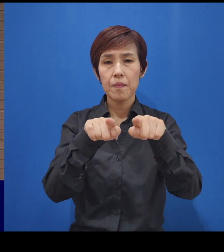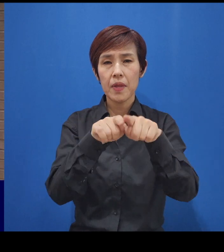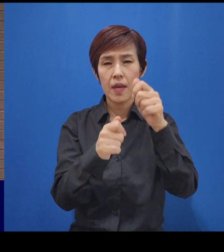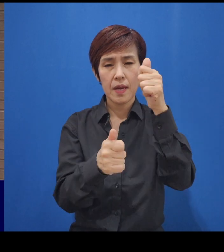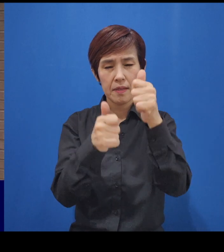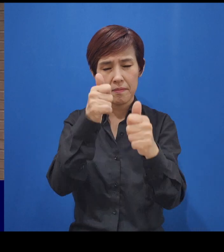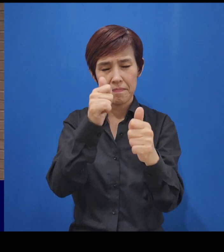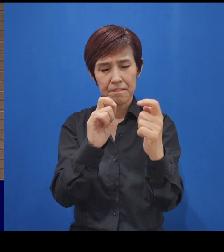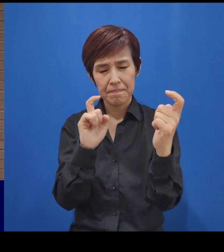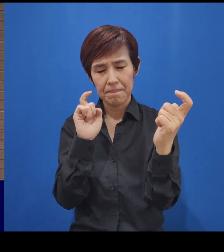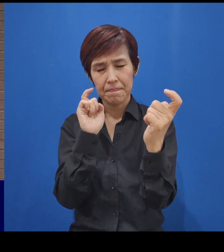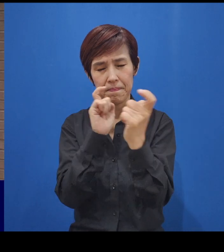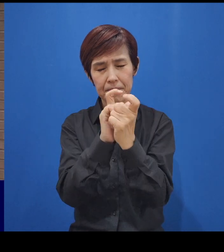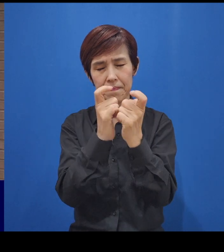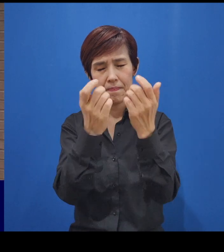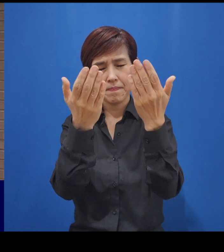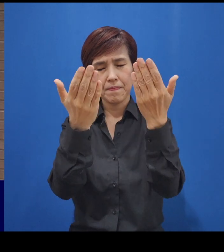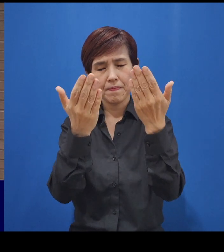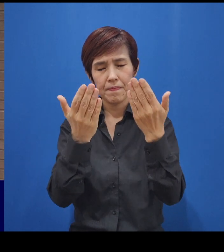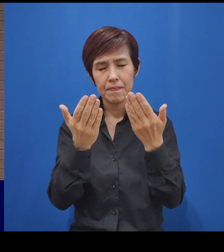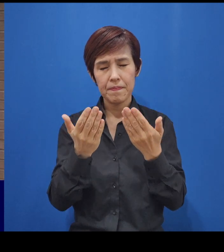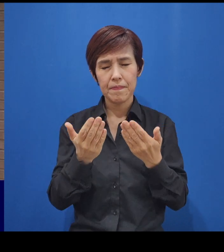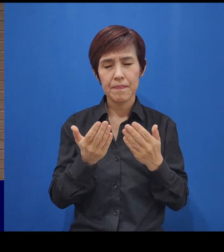주가 함께